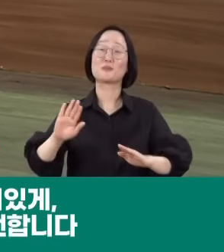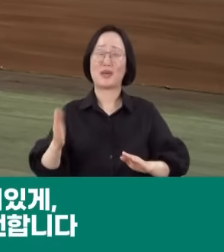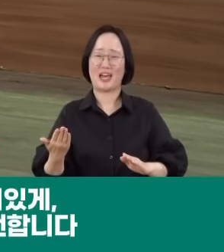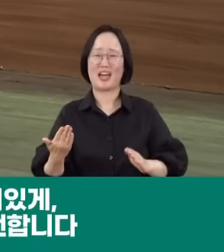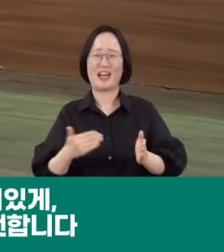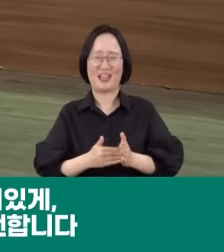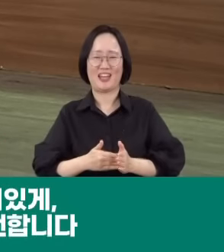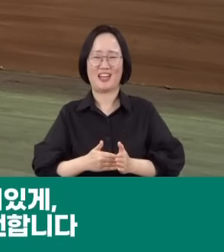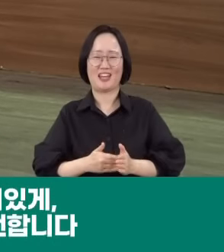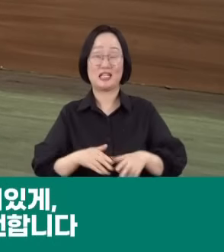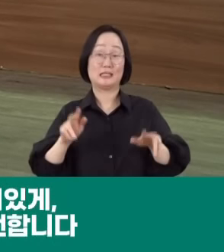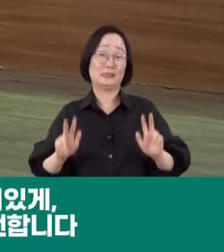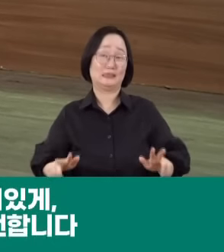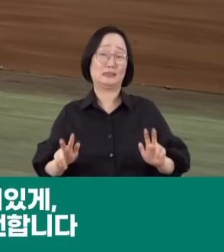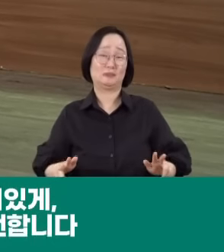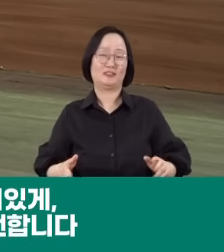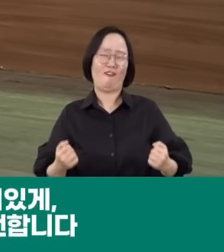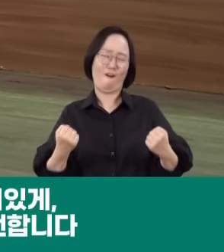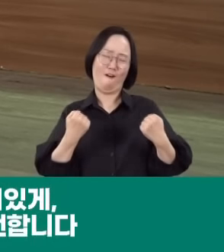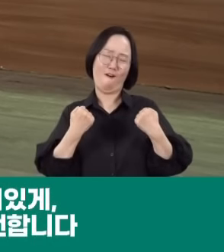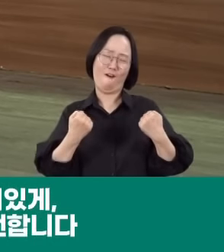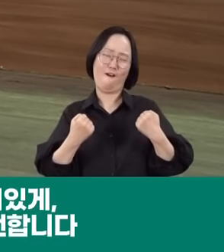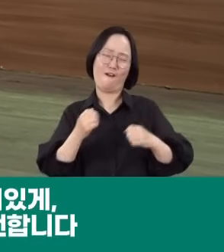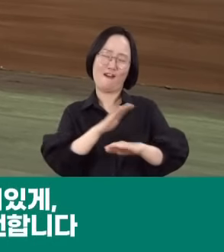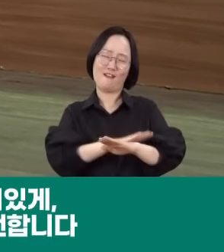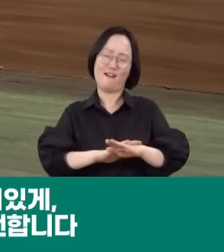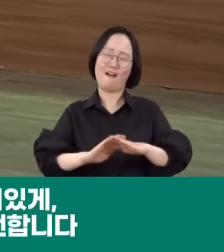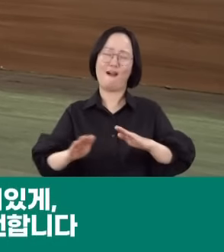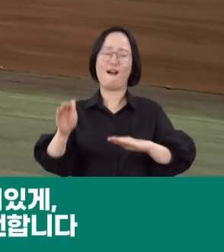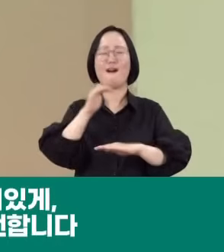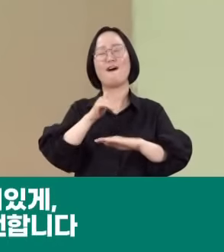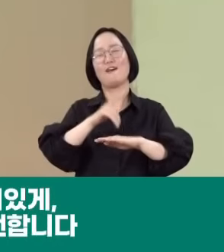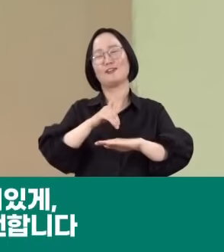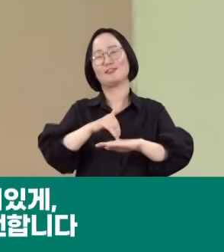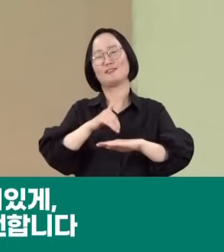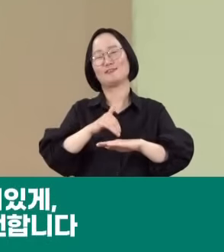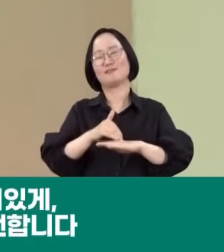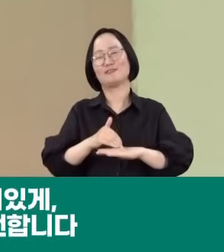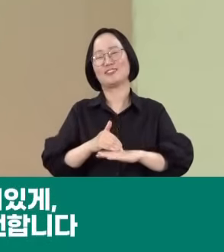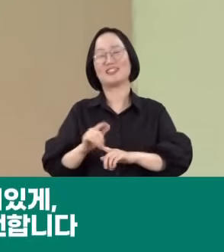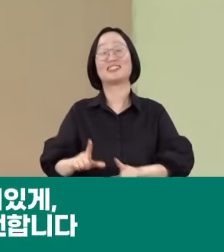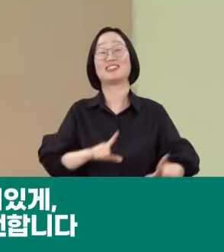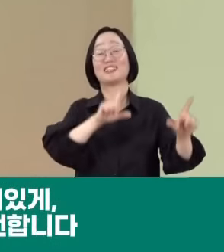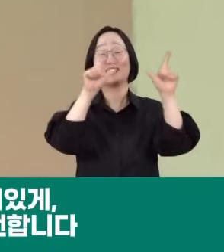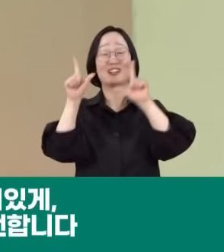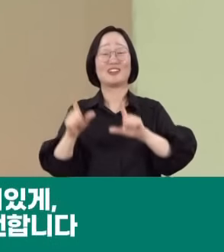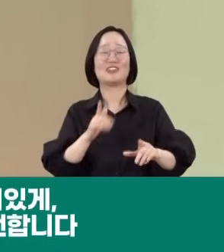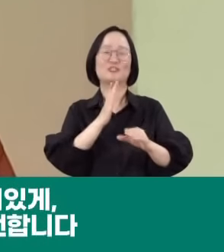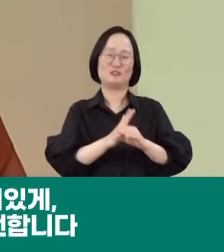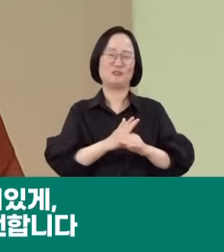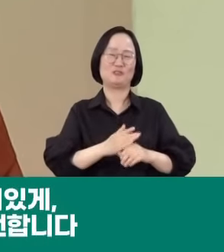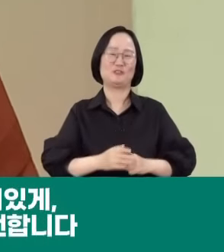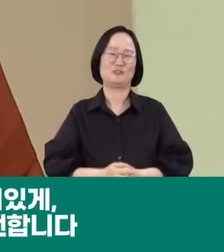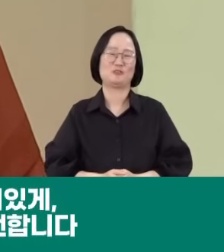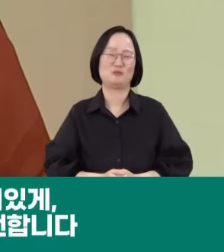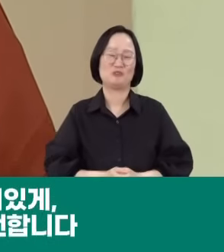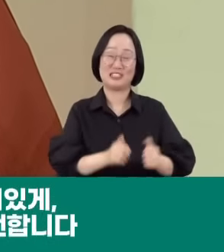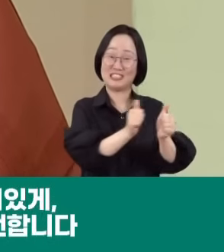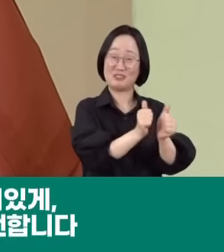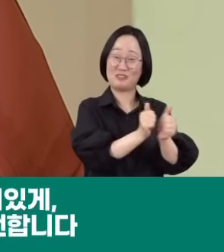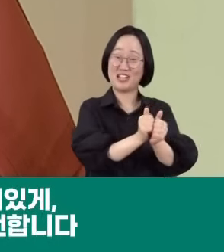건강하게 신행생활 잘하고 계시다고 합니다 그 이야기를 저한테 직접